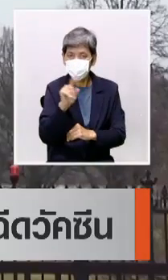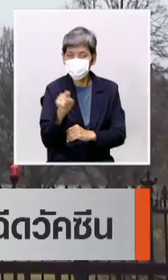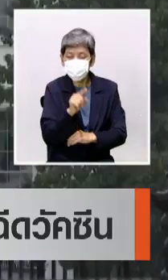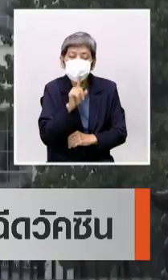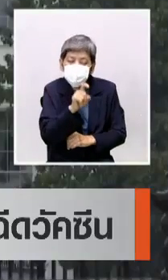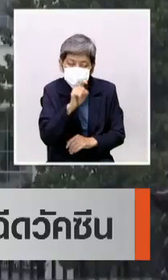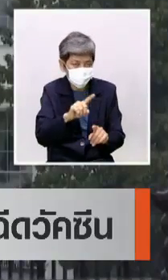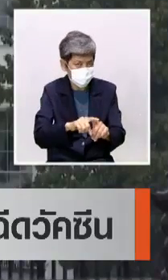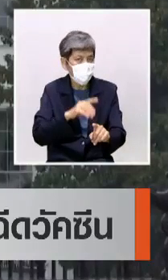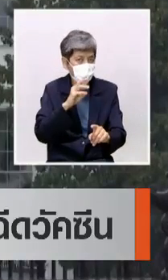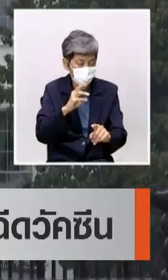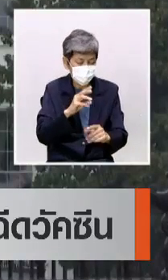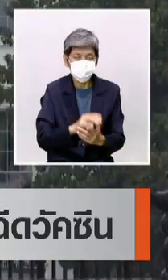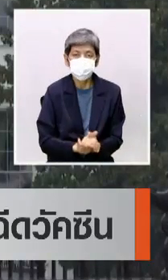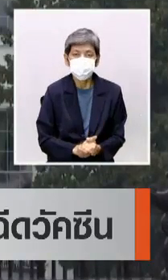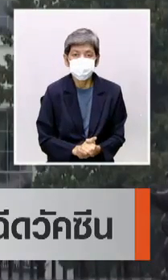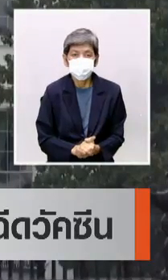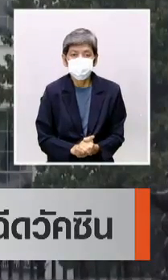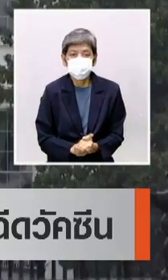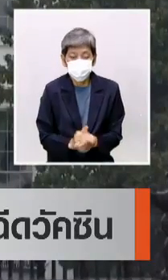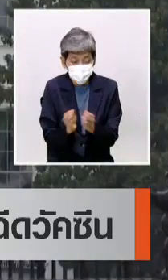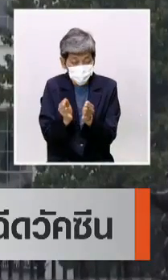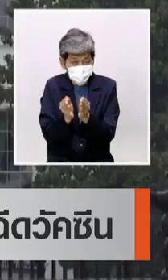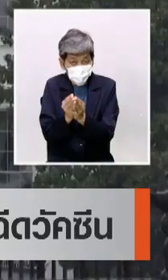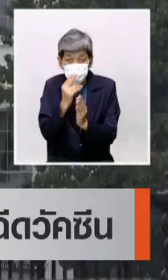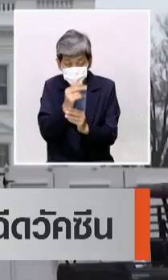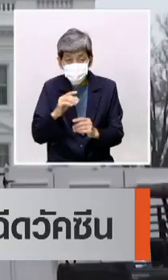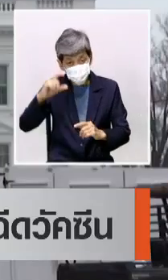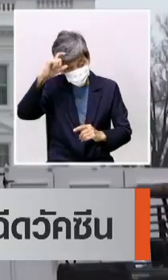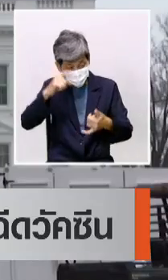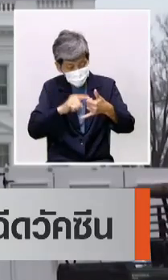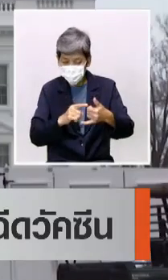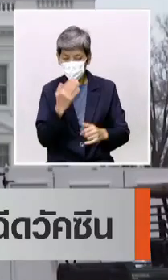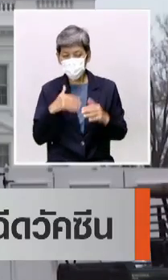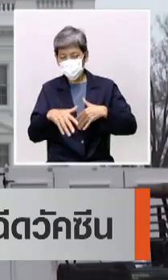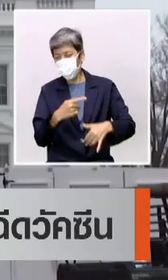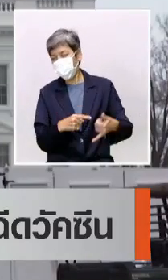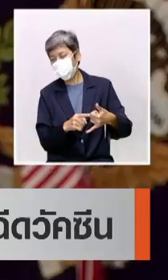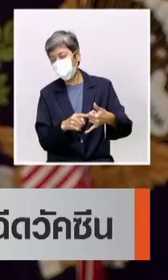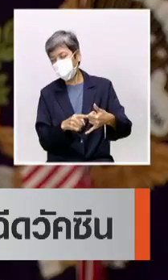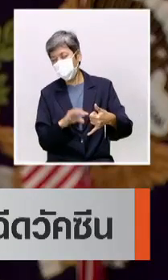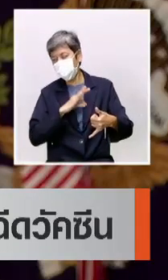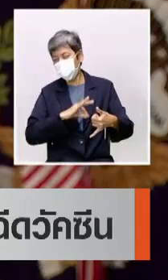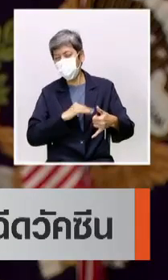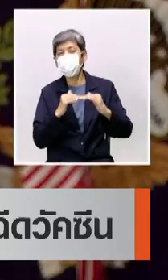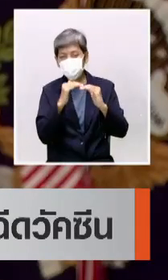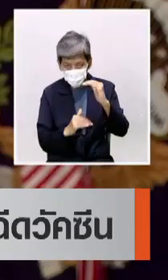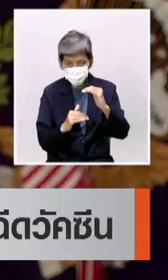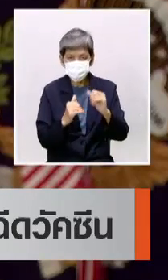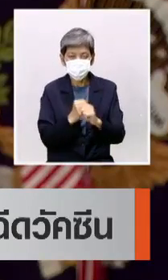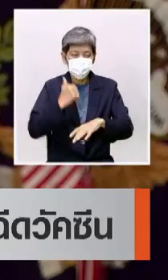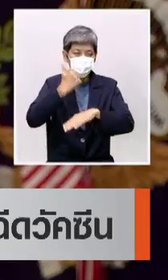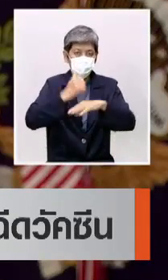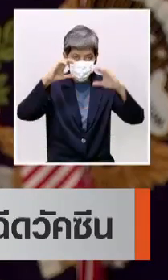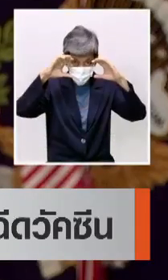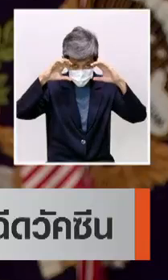ำรวจเมื่อเดือนมิถุนายนที่ผ่านมาส่วนคะแนนนิยมโดยรวมของไบเดนก็ลดลงต่ำกว่า 50% เป็นครั้งแรกนับตั้งแต่เขาขึ้นดำร